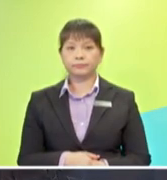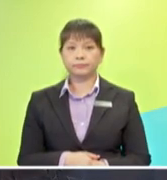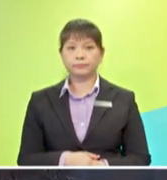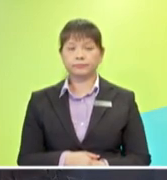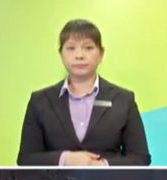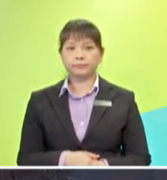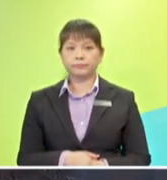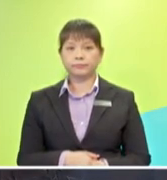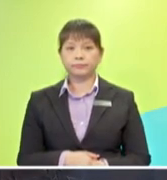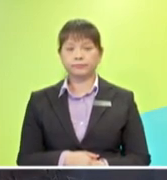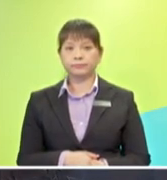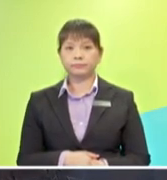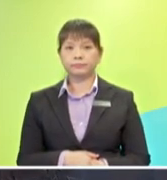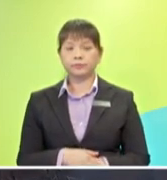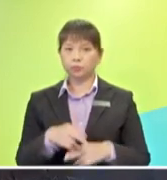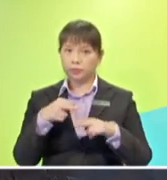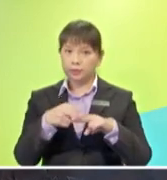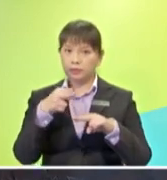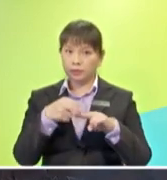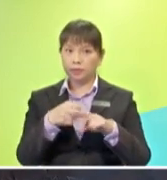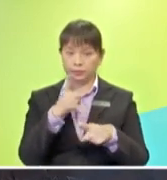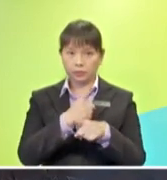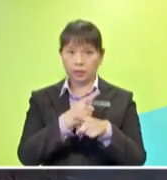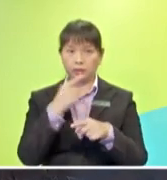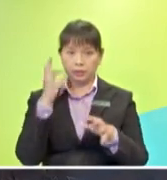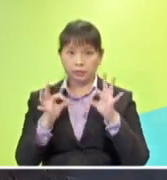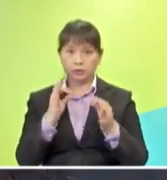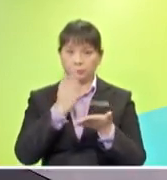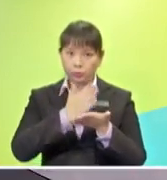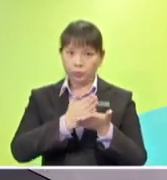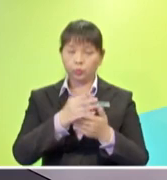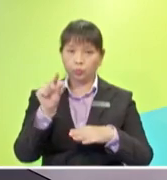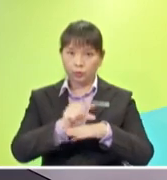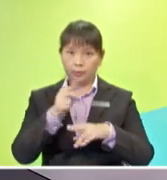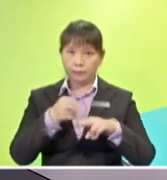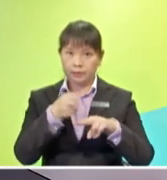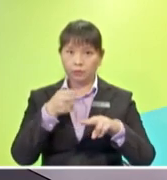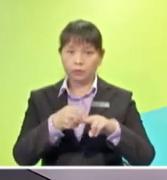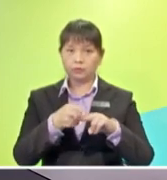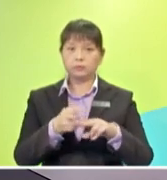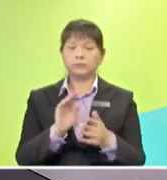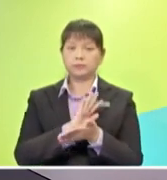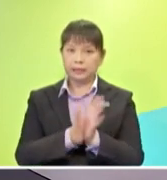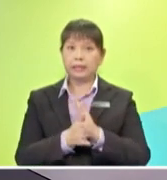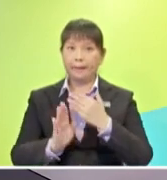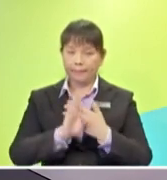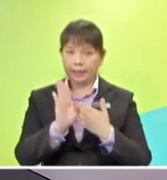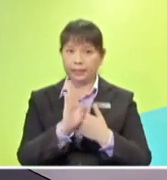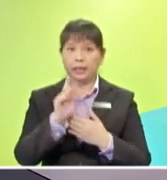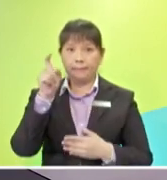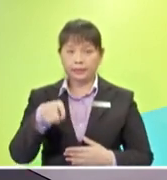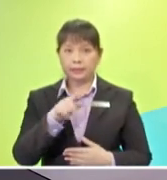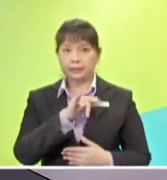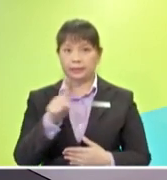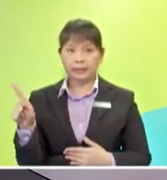pisau pisau Tuh kan tajam jadi murid-murid keningan eh pastikan alat yang digunakan tuh